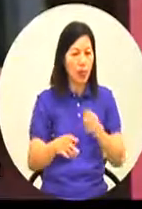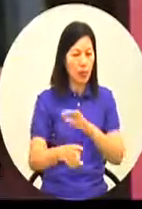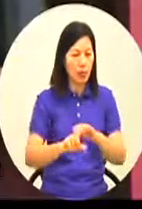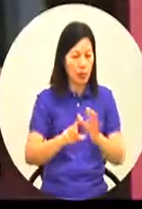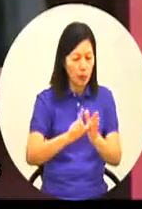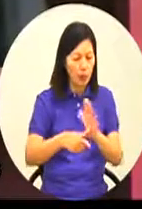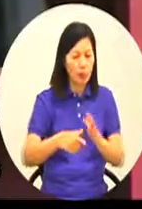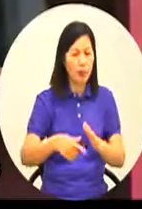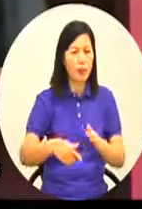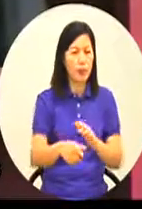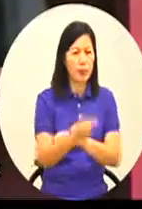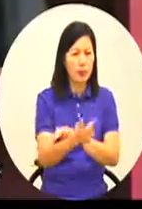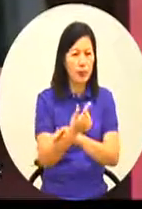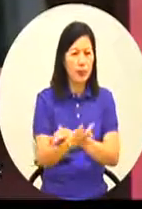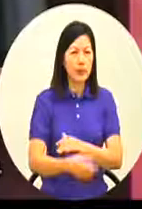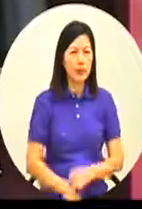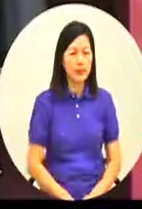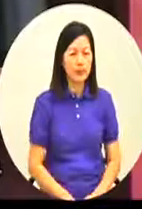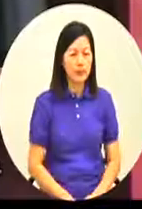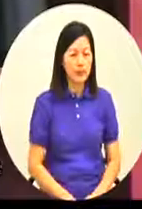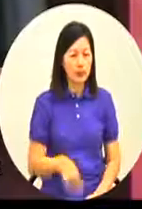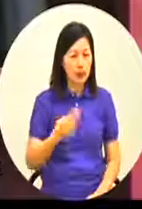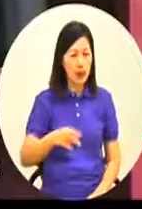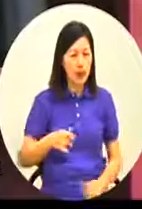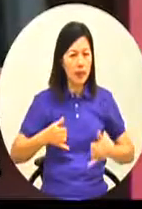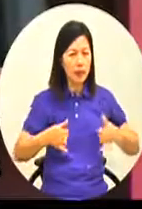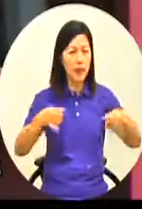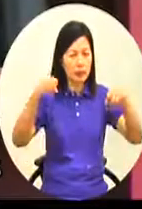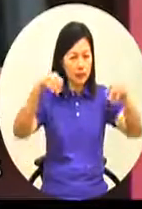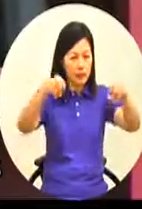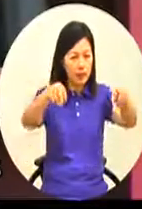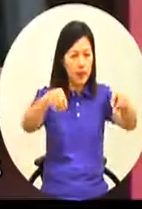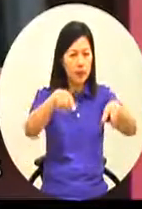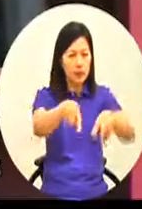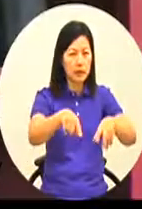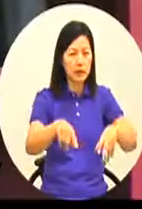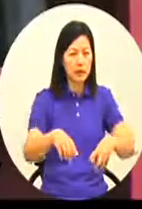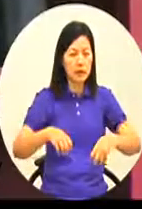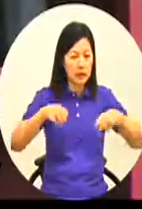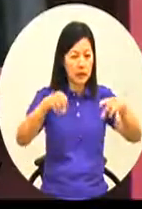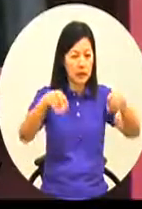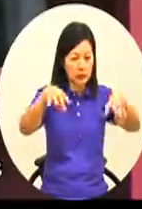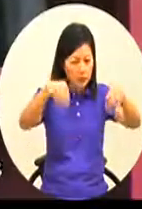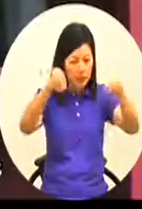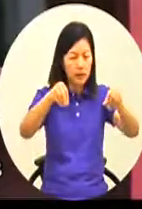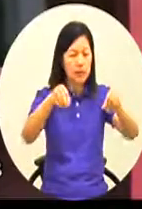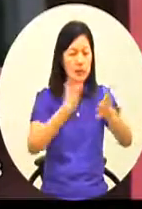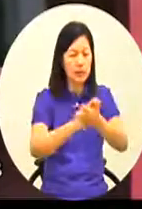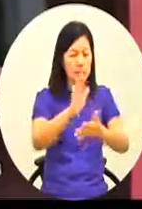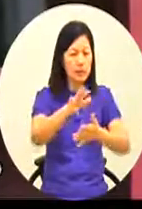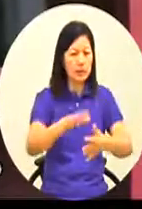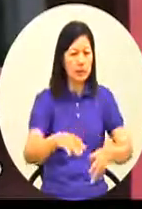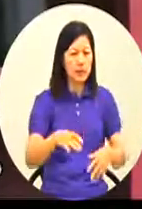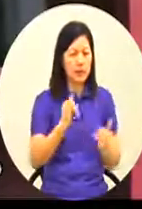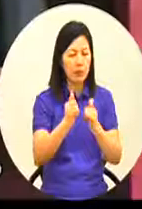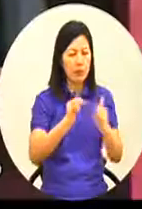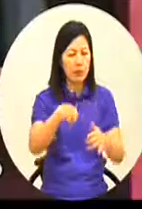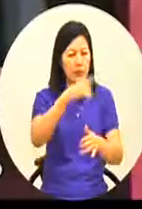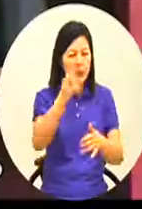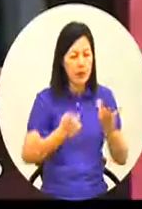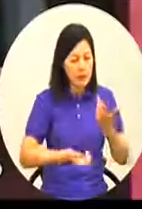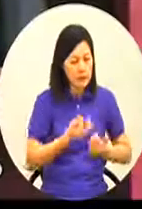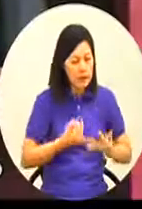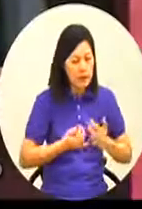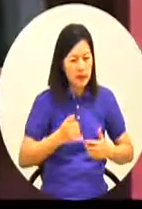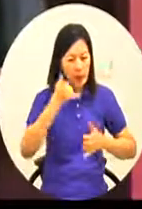灯的部分路灯的部分也是一样，我想在停电过后，其实很多民众也会非常热心的不断的